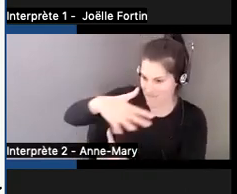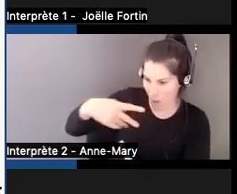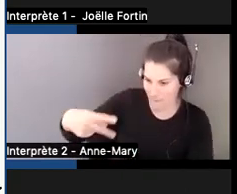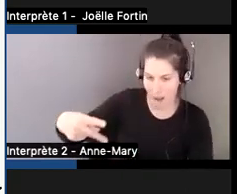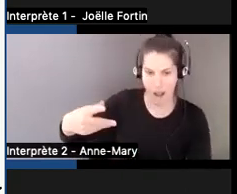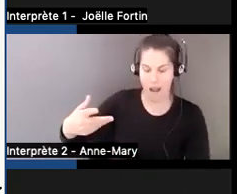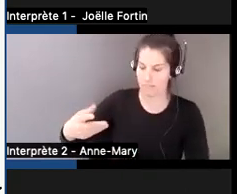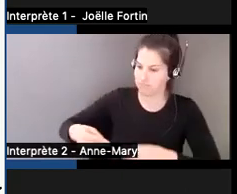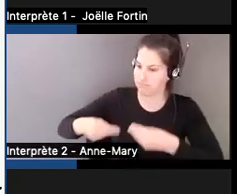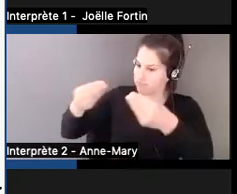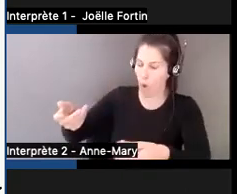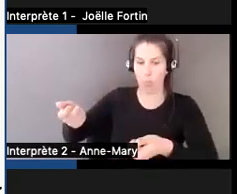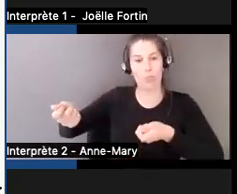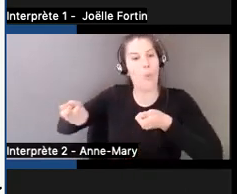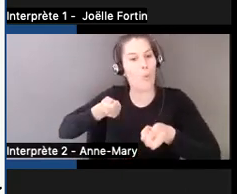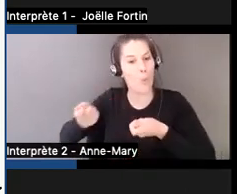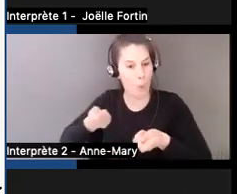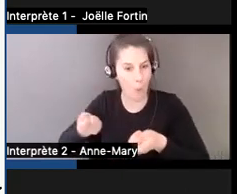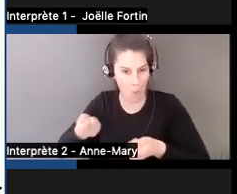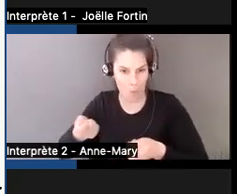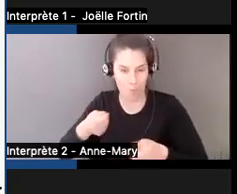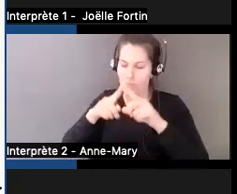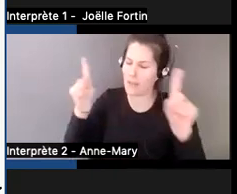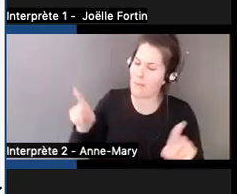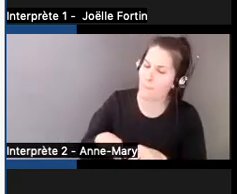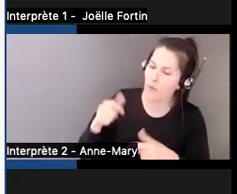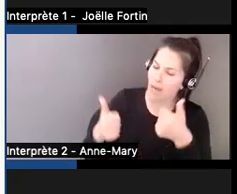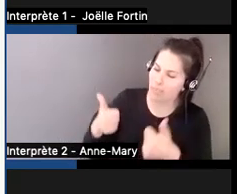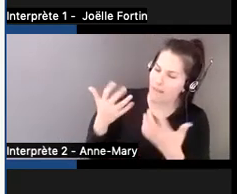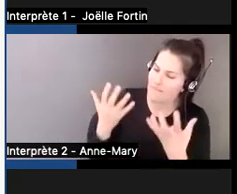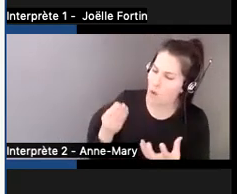résident. Je vais vous en donner d'autres exemples après.